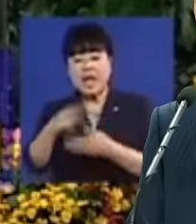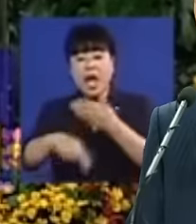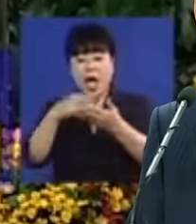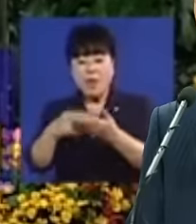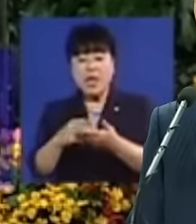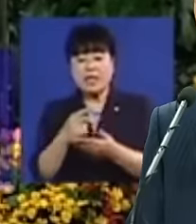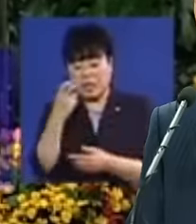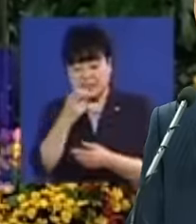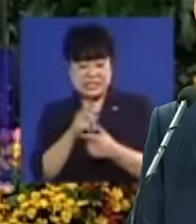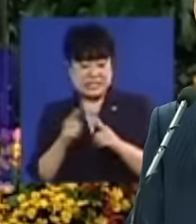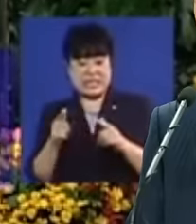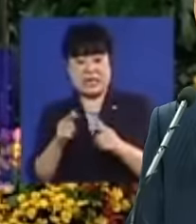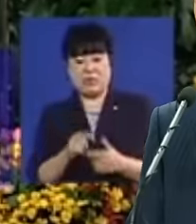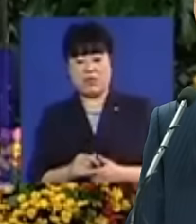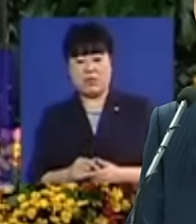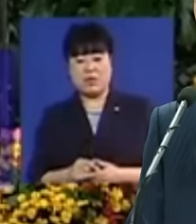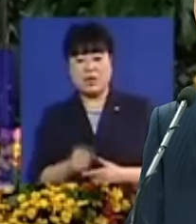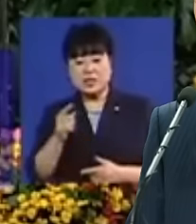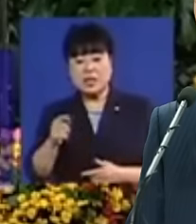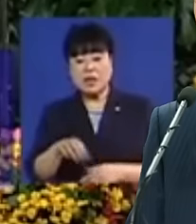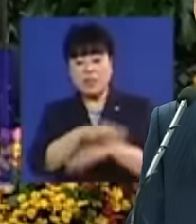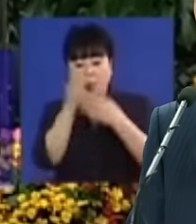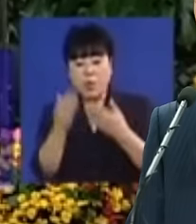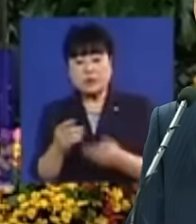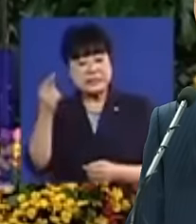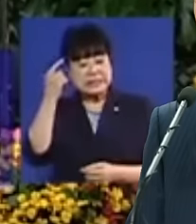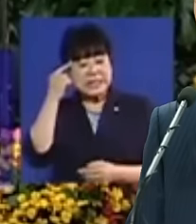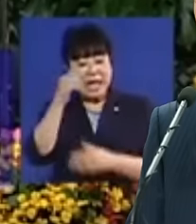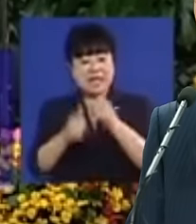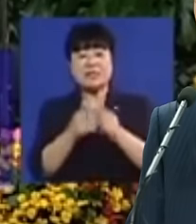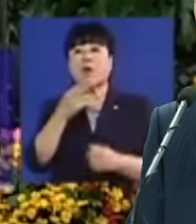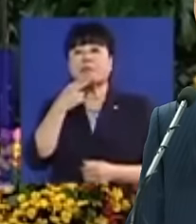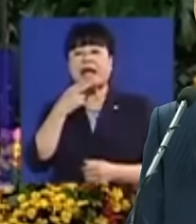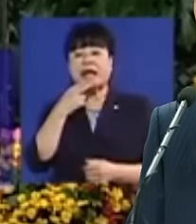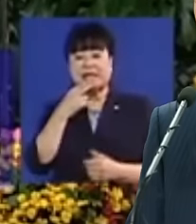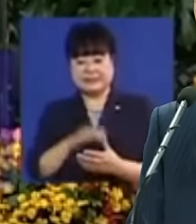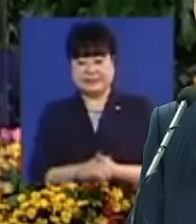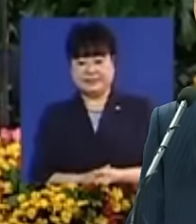이를 감찰하지 아니한다 하시며 그의 모든 사상에 하나님이 없다.